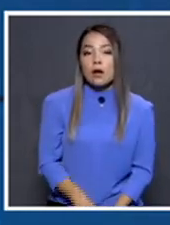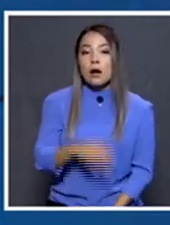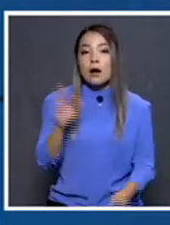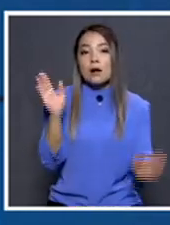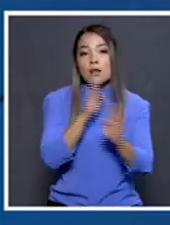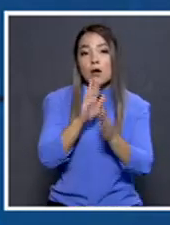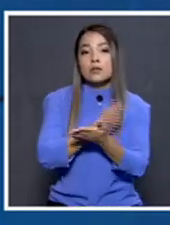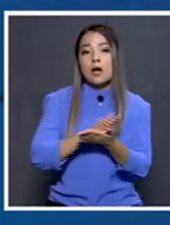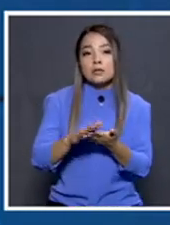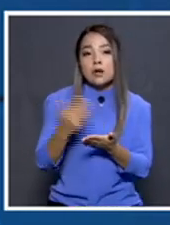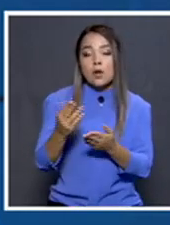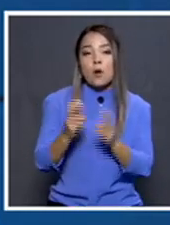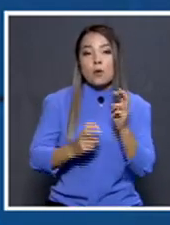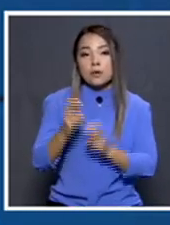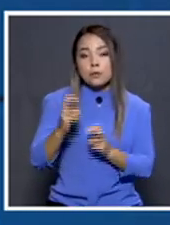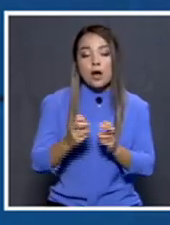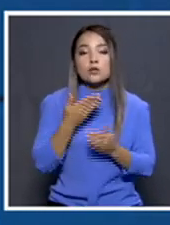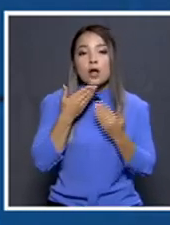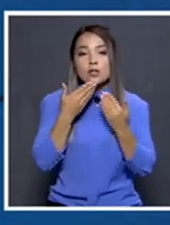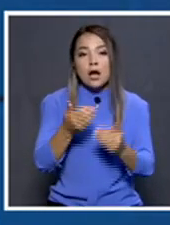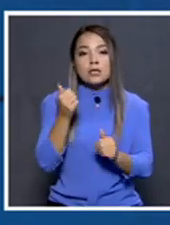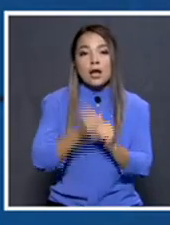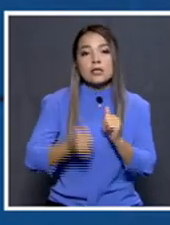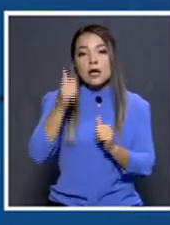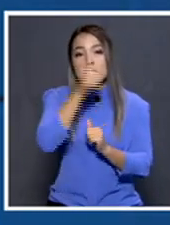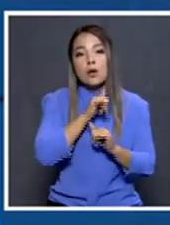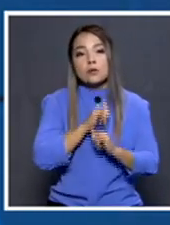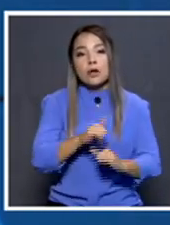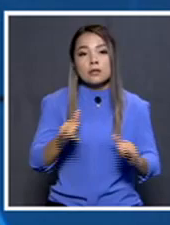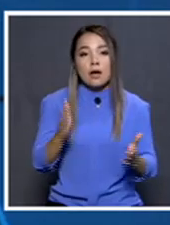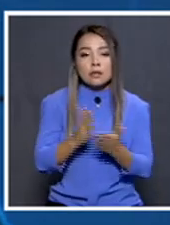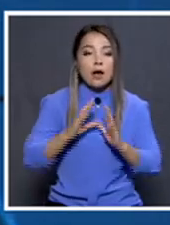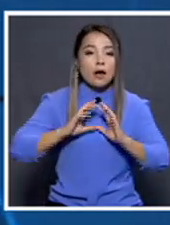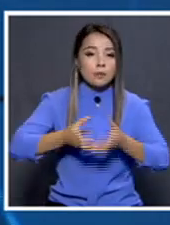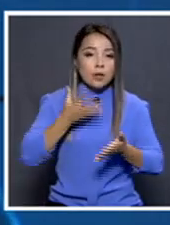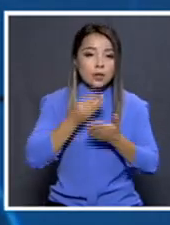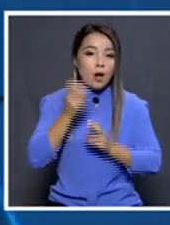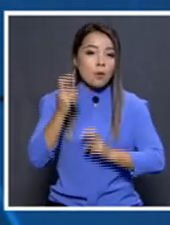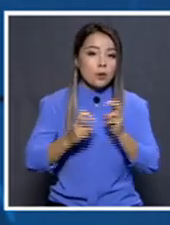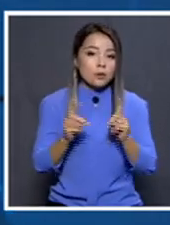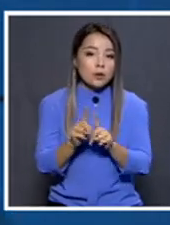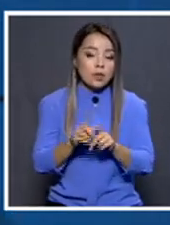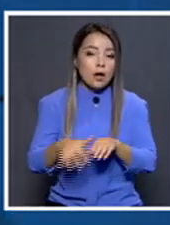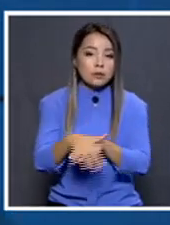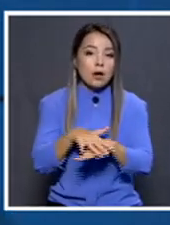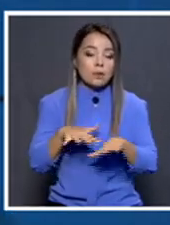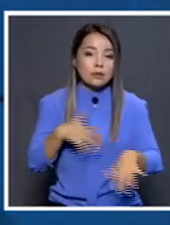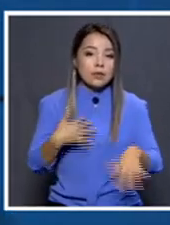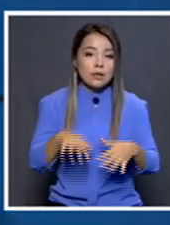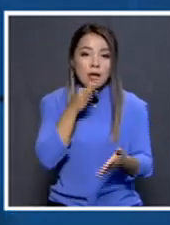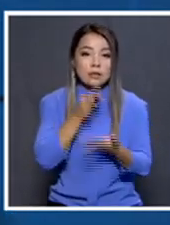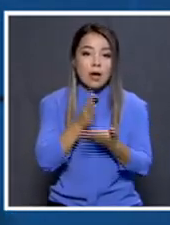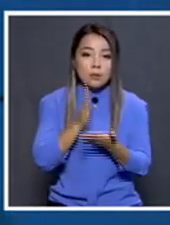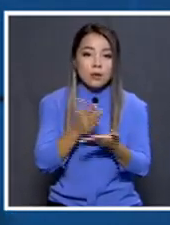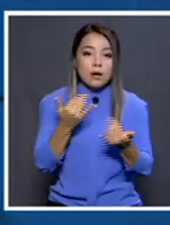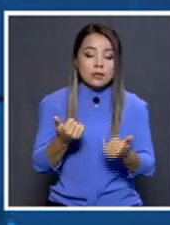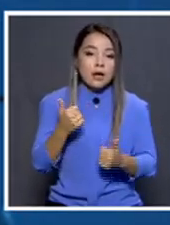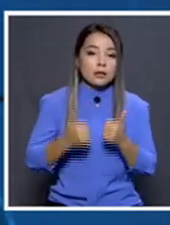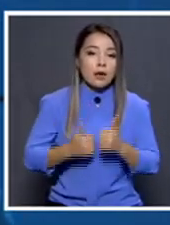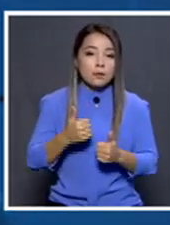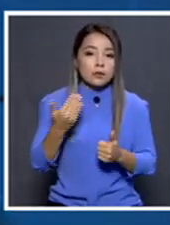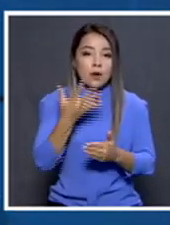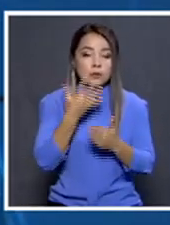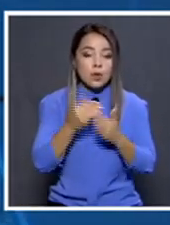Экологиялық таза өнімге сұраныз жыл санап артып барады. Алайда әлемдегі өндіріс көлемі мардымсыз болып тұр. Сондықтан саладағы